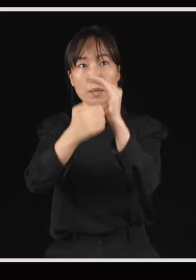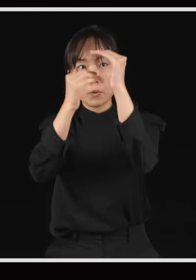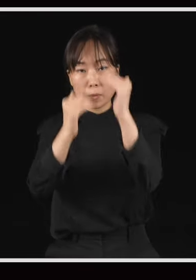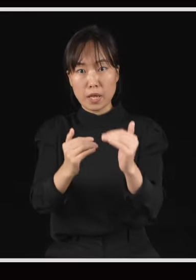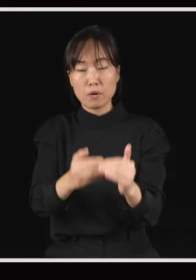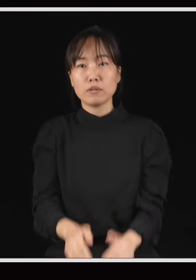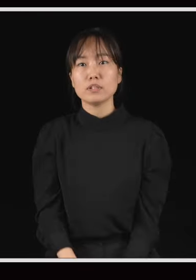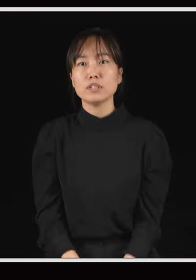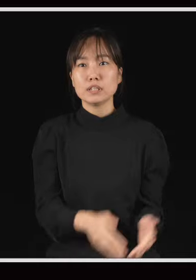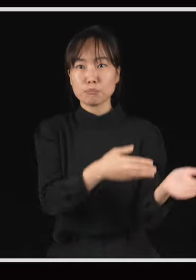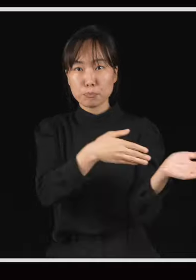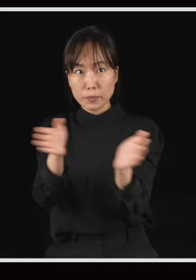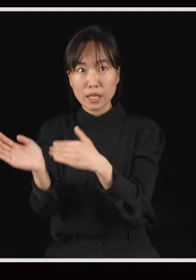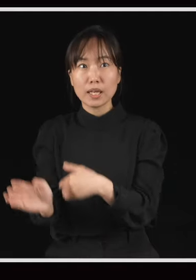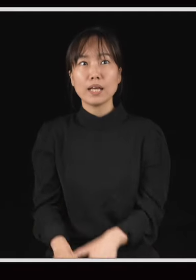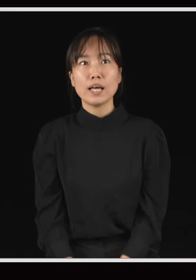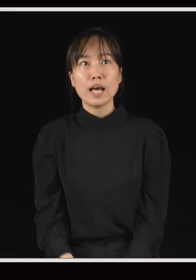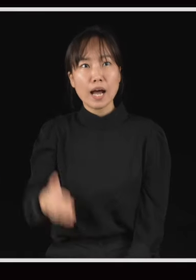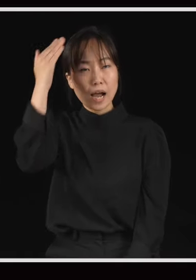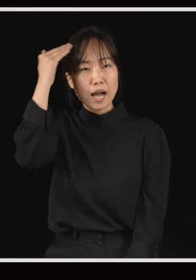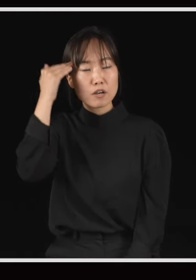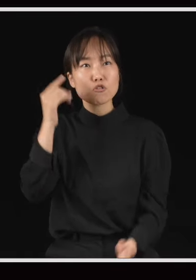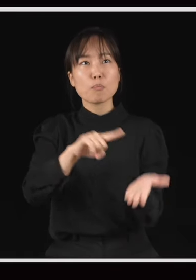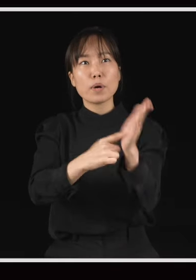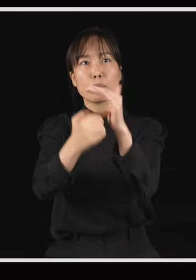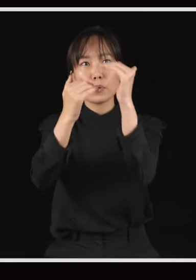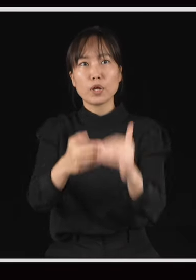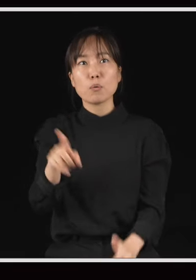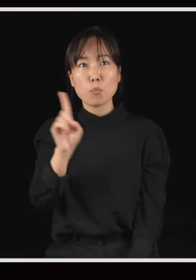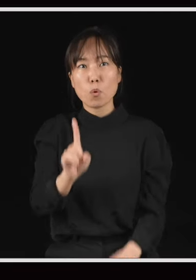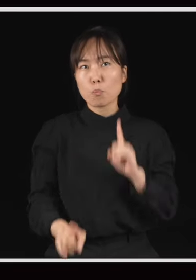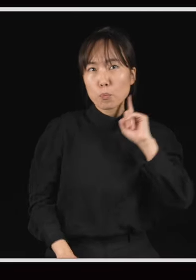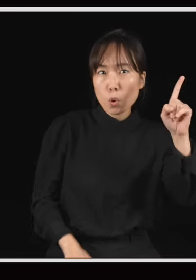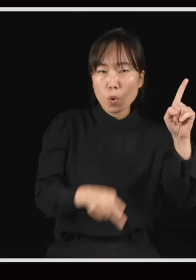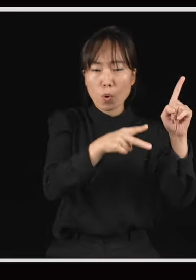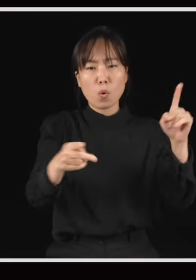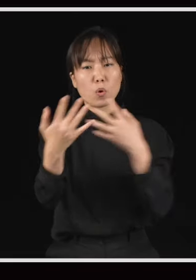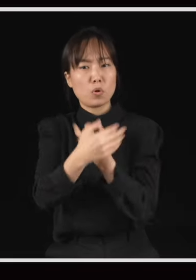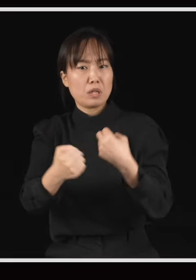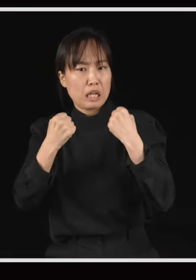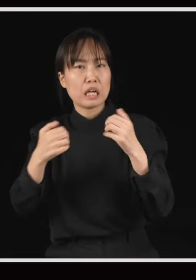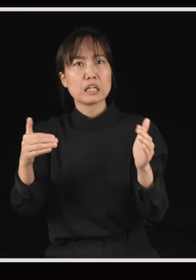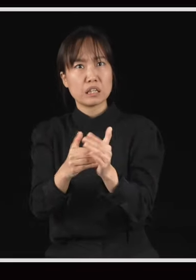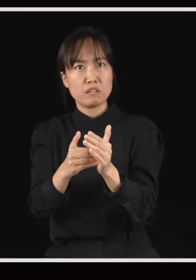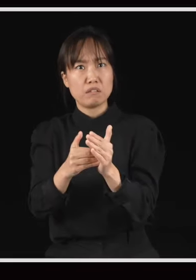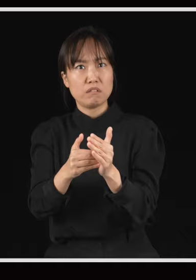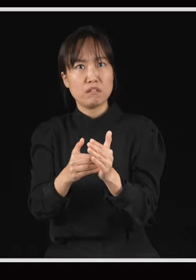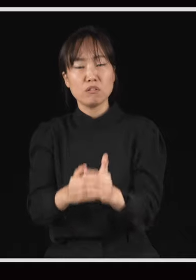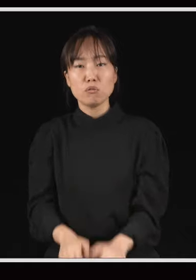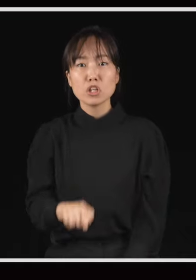방식이에요. 한국에 또 다른 방식이 있는데 통계청 방식은 뭐냐면 고혈압만 생겨도 건강 수명이 끝난 걸로 봅니다.